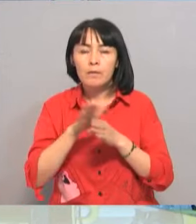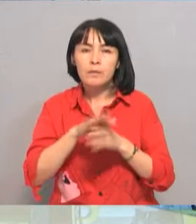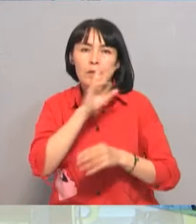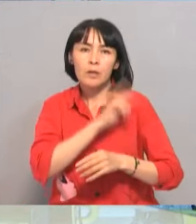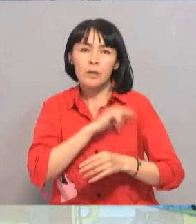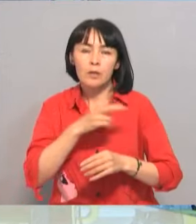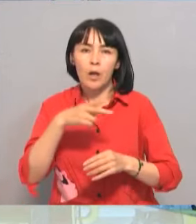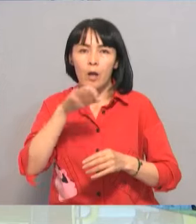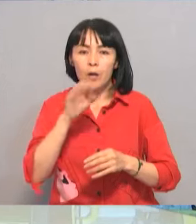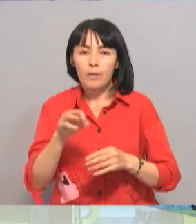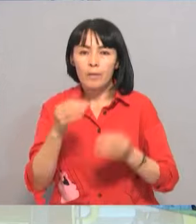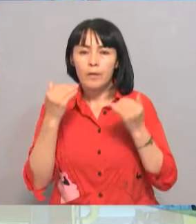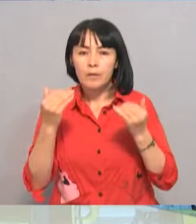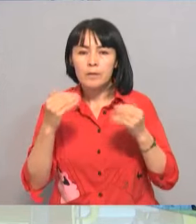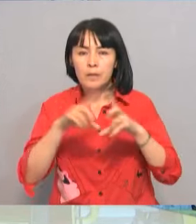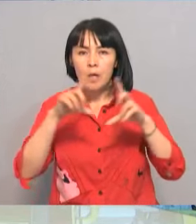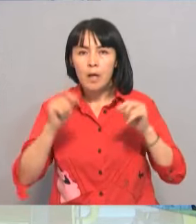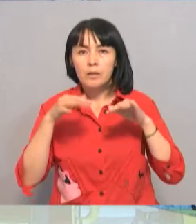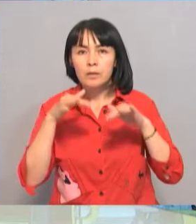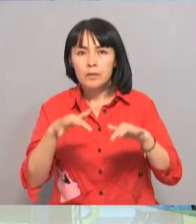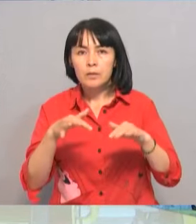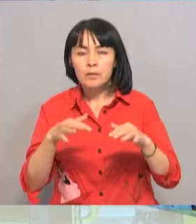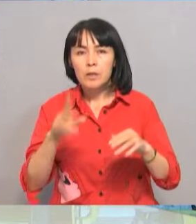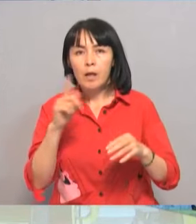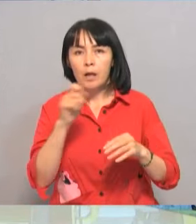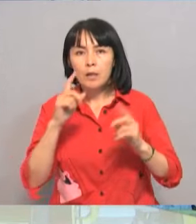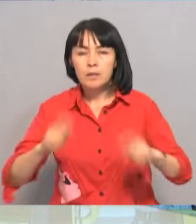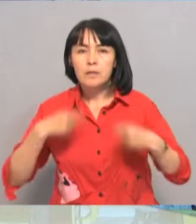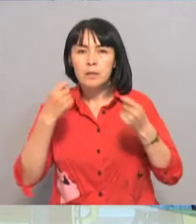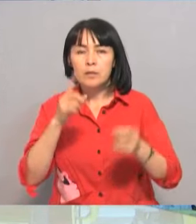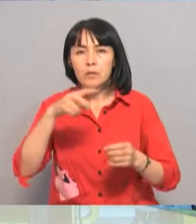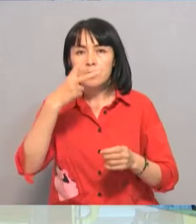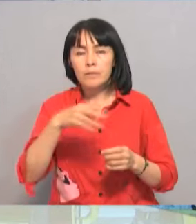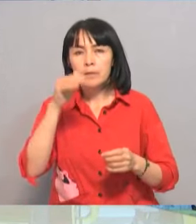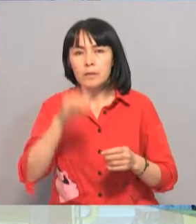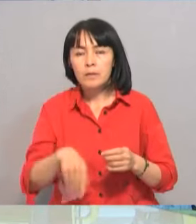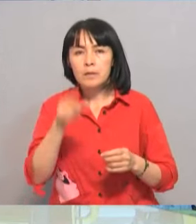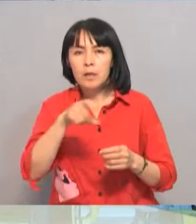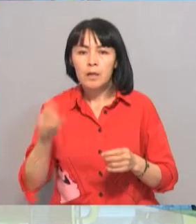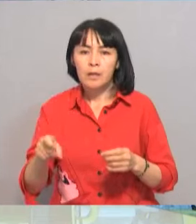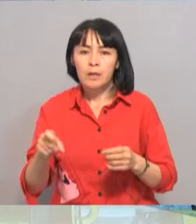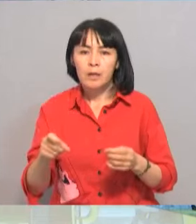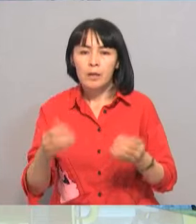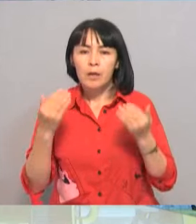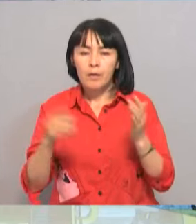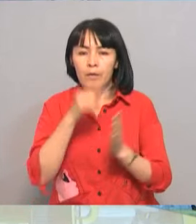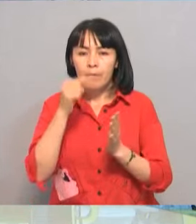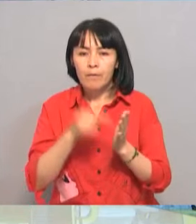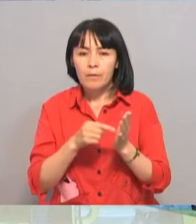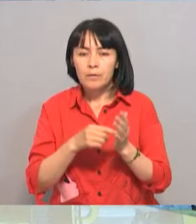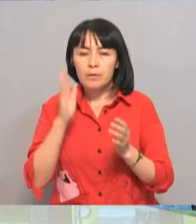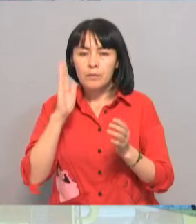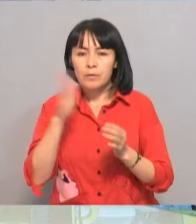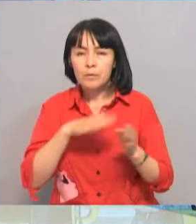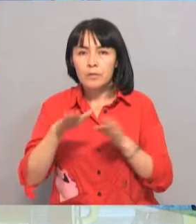эффективная работа по бородатым объектам, в результате чего природным газом охватили 120 тысяч абонентов. Вопрос о ГРЭС